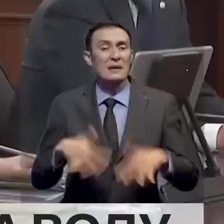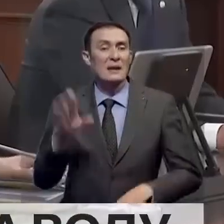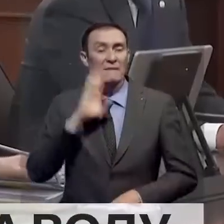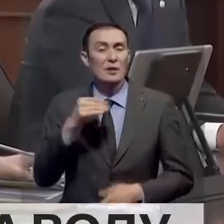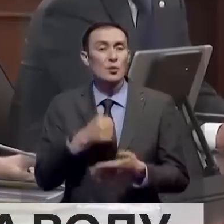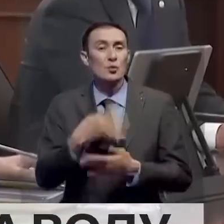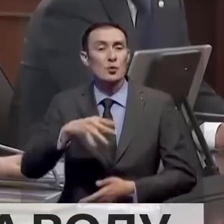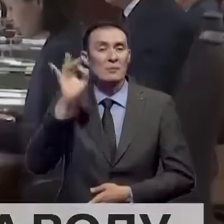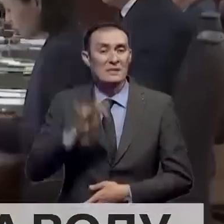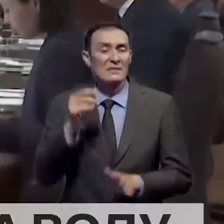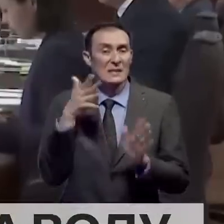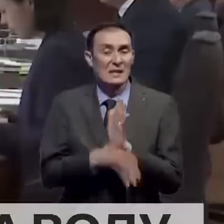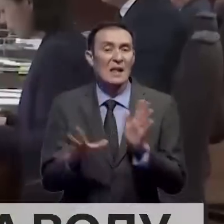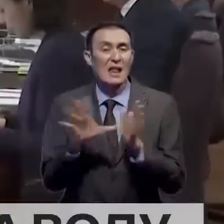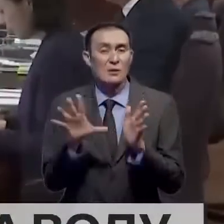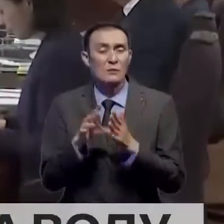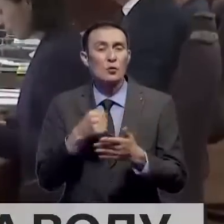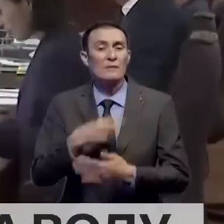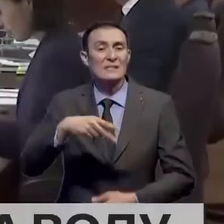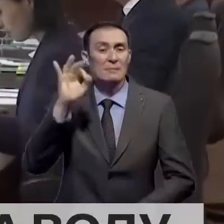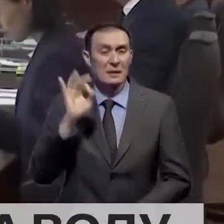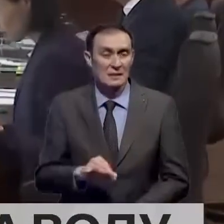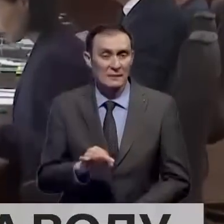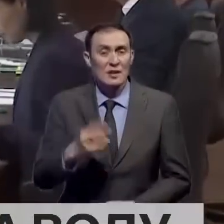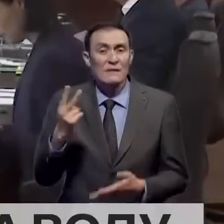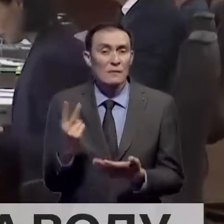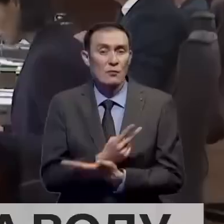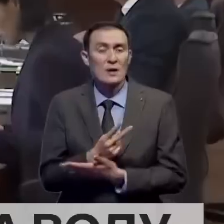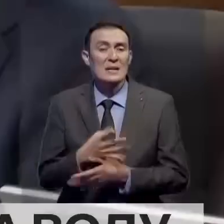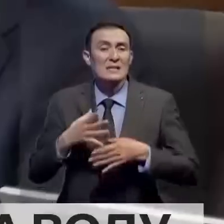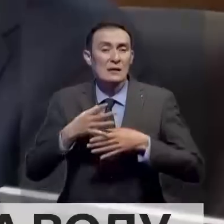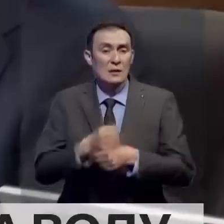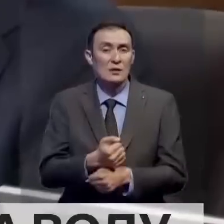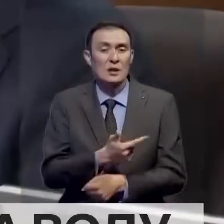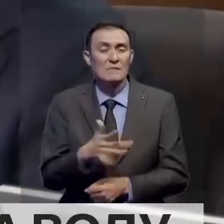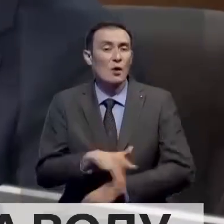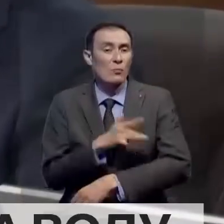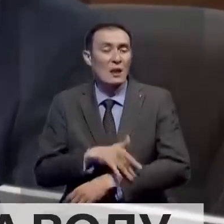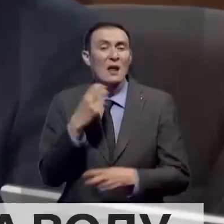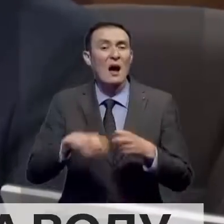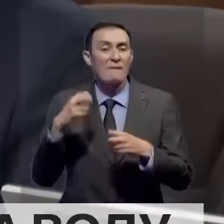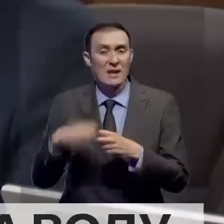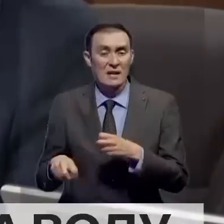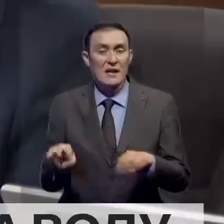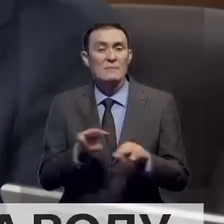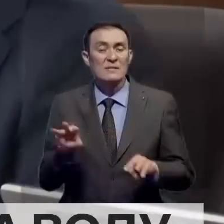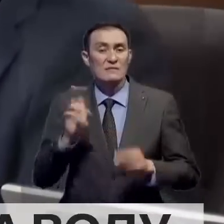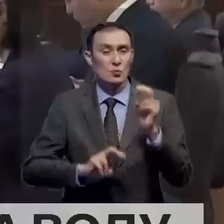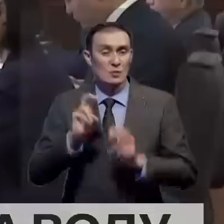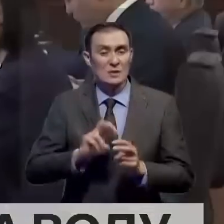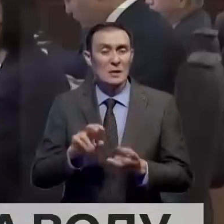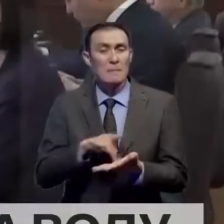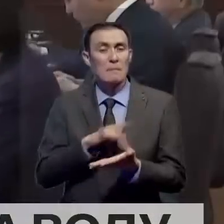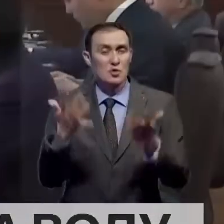до 40%, затраты на электроэнергию до 20%. И вдвое сократит количество коммунальных аварий.